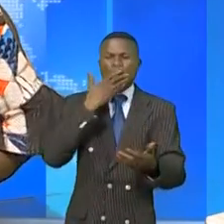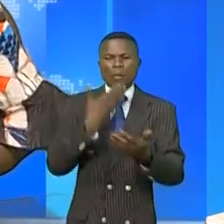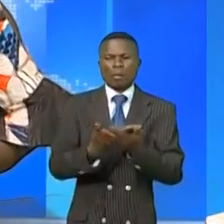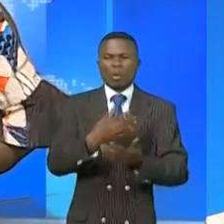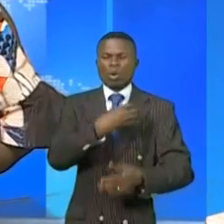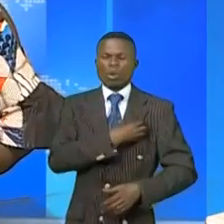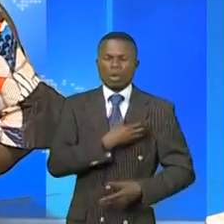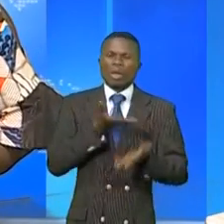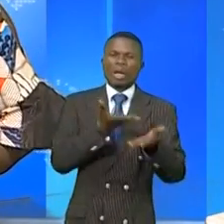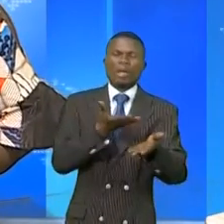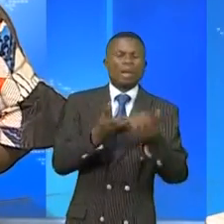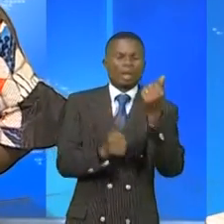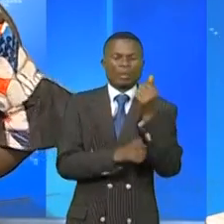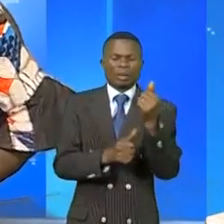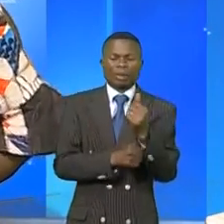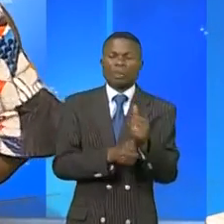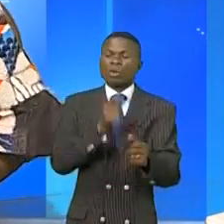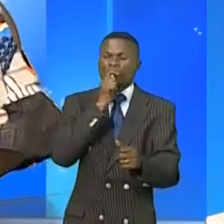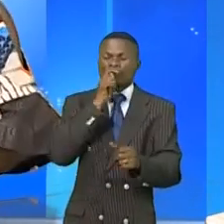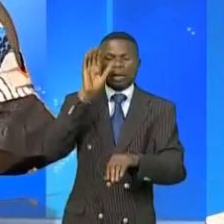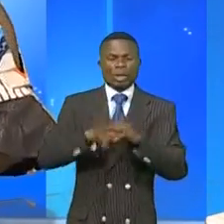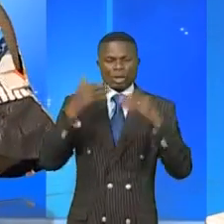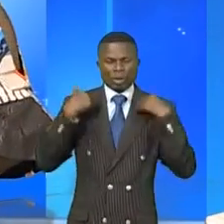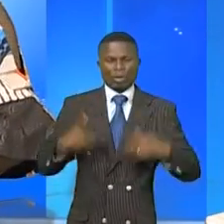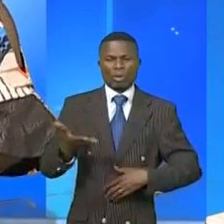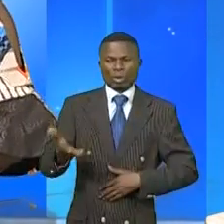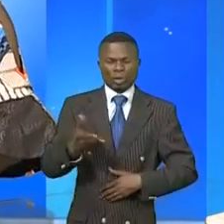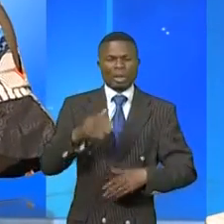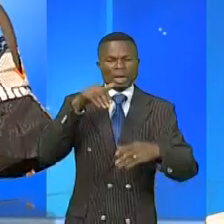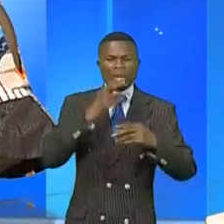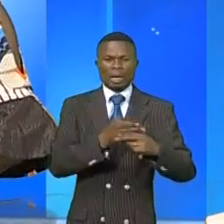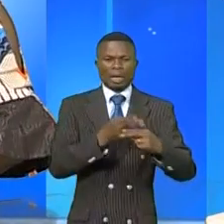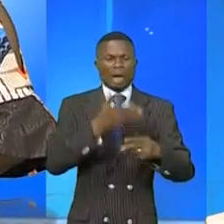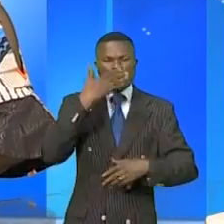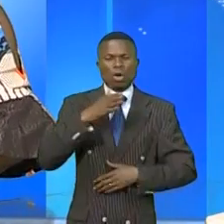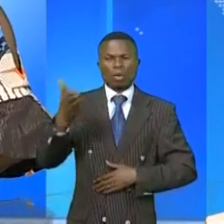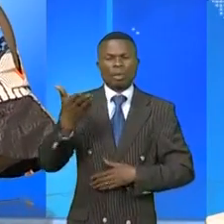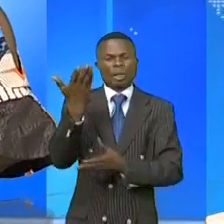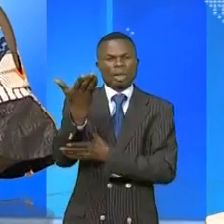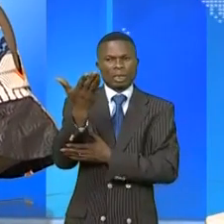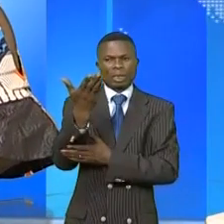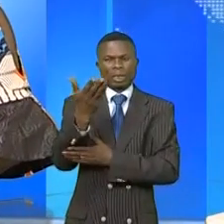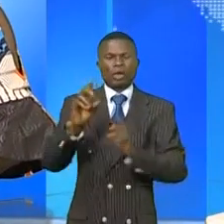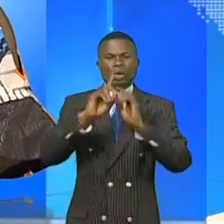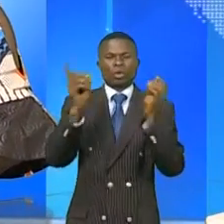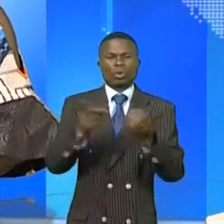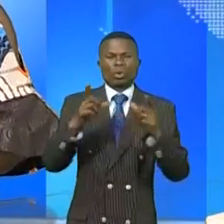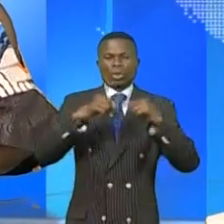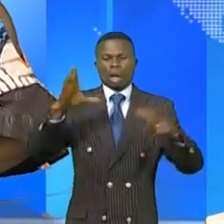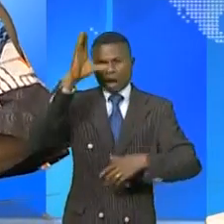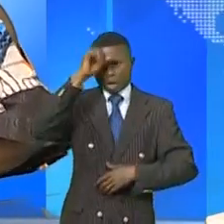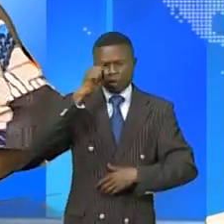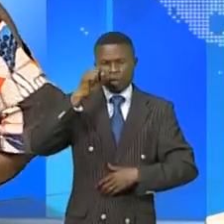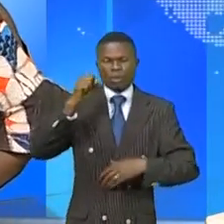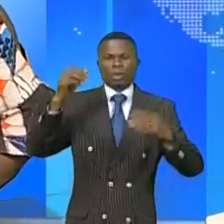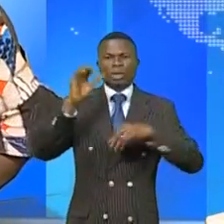secours des accidentés de Masamouna internés dans les hôpitaux. L'appel est de la dynamique Grand Bandundu, dirigé par